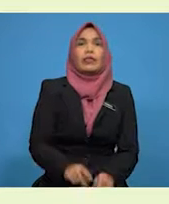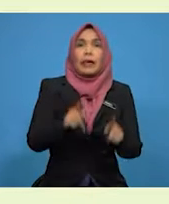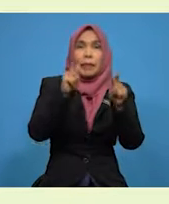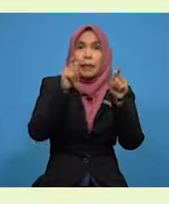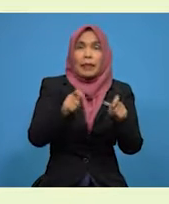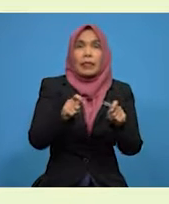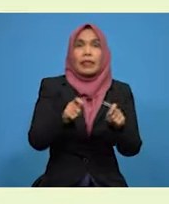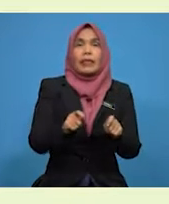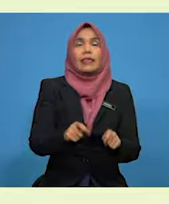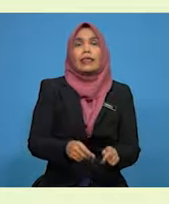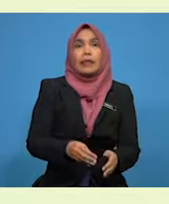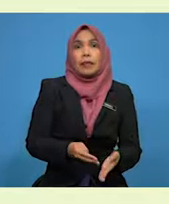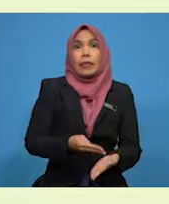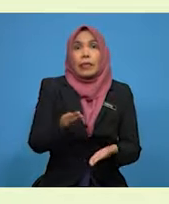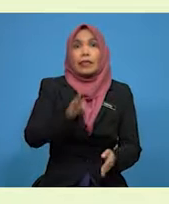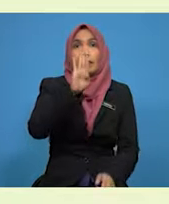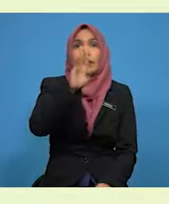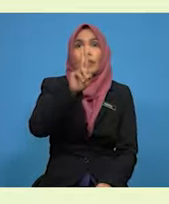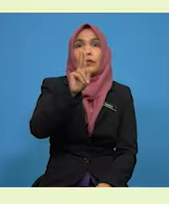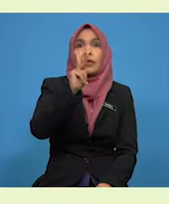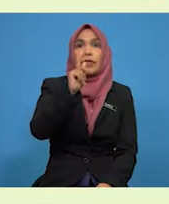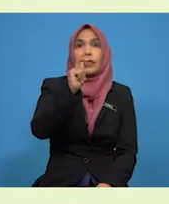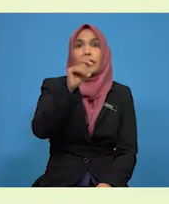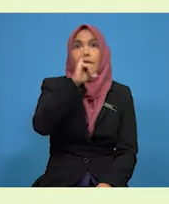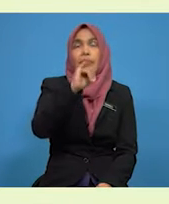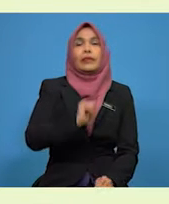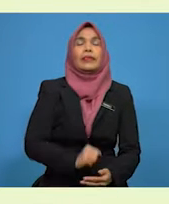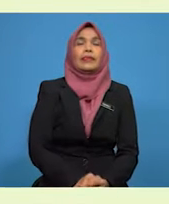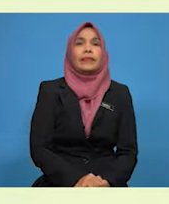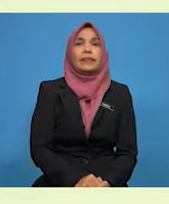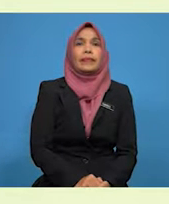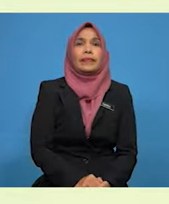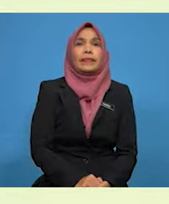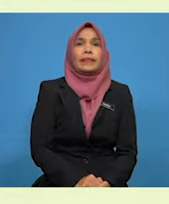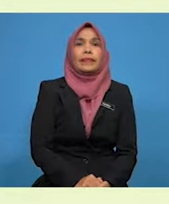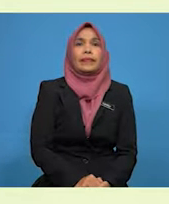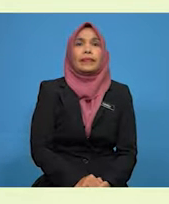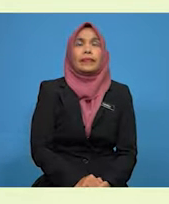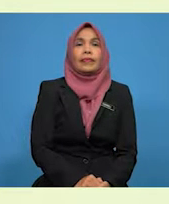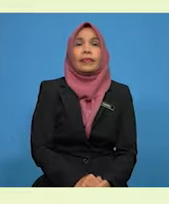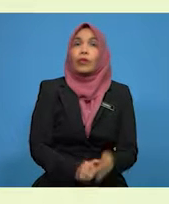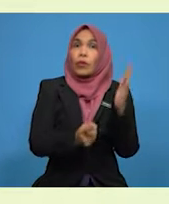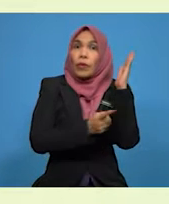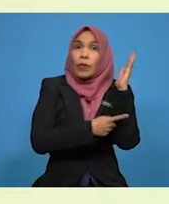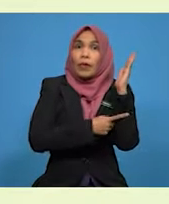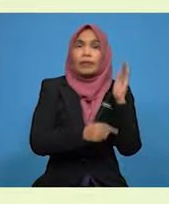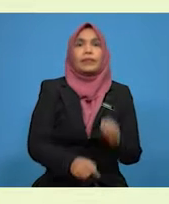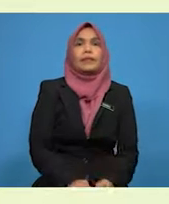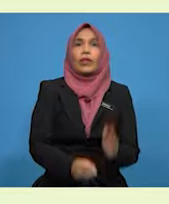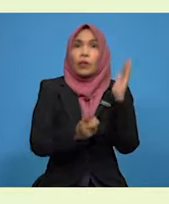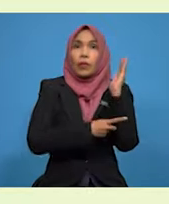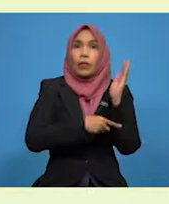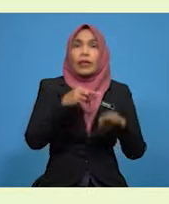untuk membela diri di hadapan panel yang dilantik. Hukuman. Hukuman diberikan